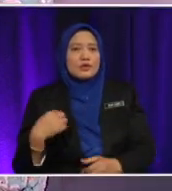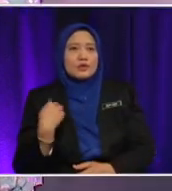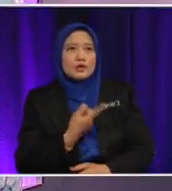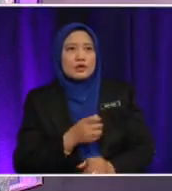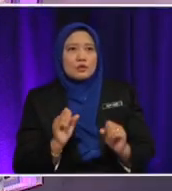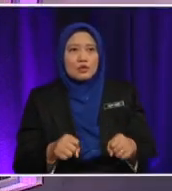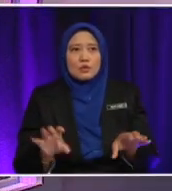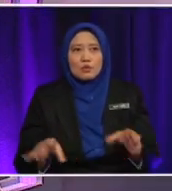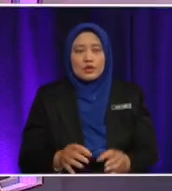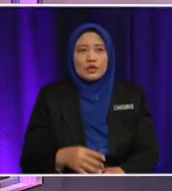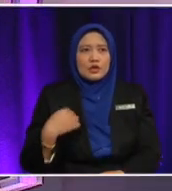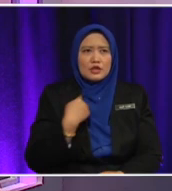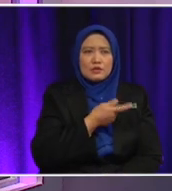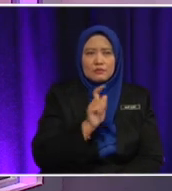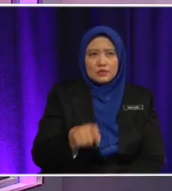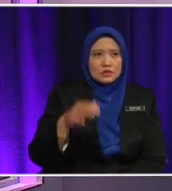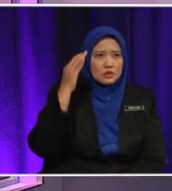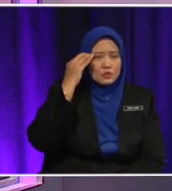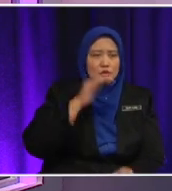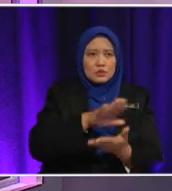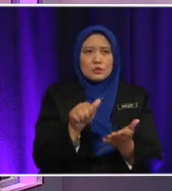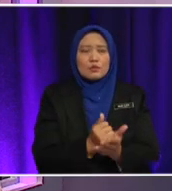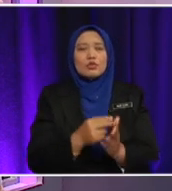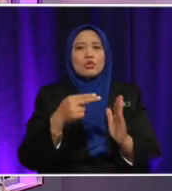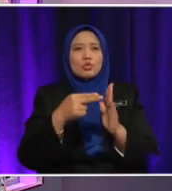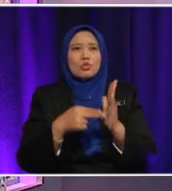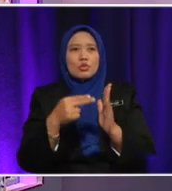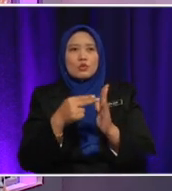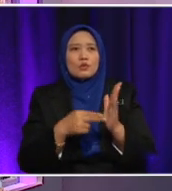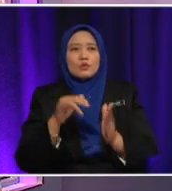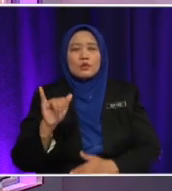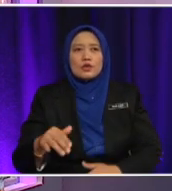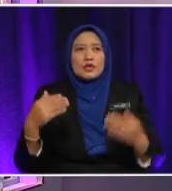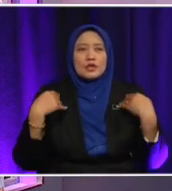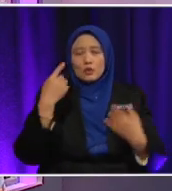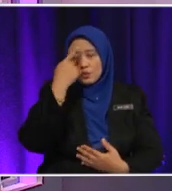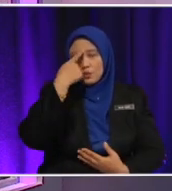Kita perlu tahulah semua hukum-hukum yang ada tuh untuk kita apply